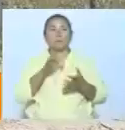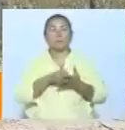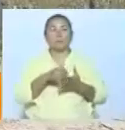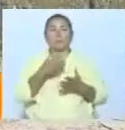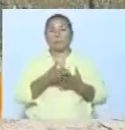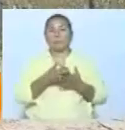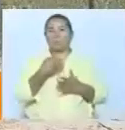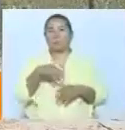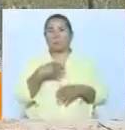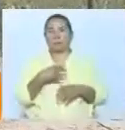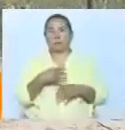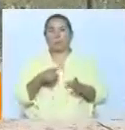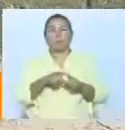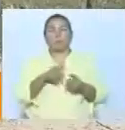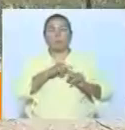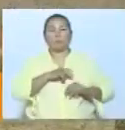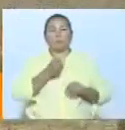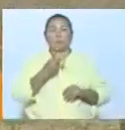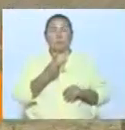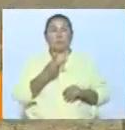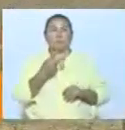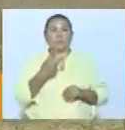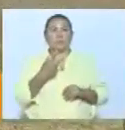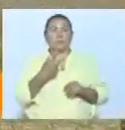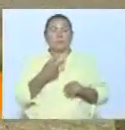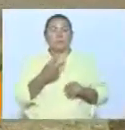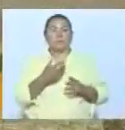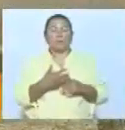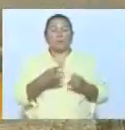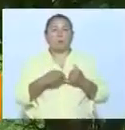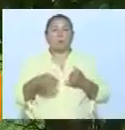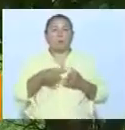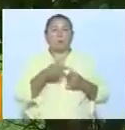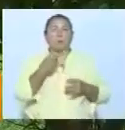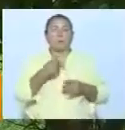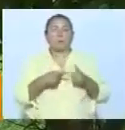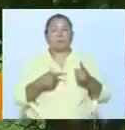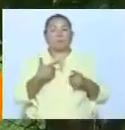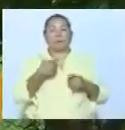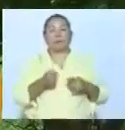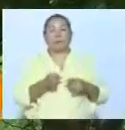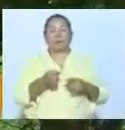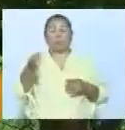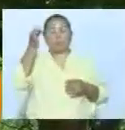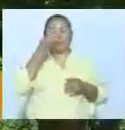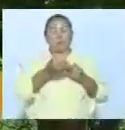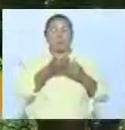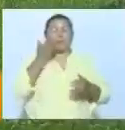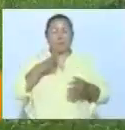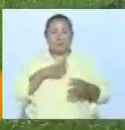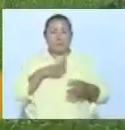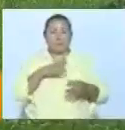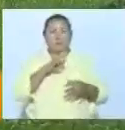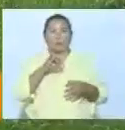40 также функционирует 12 теплиц расположенных на территории площадью в 2,5 гектаров напомню ранее глава региона